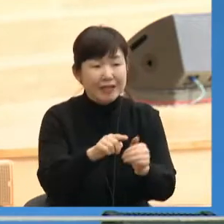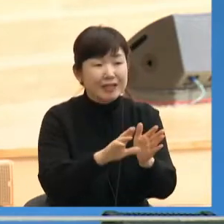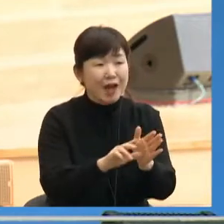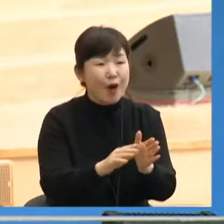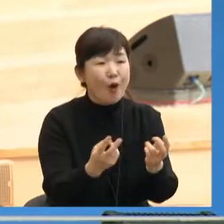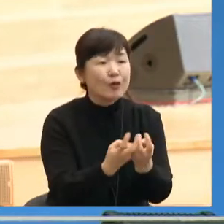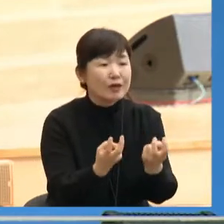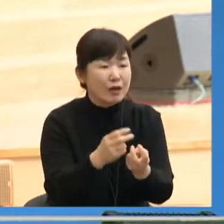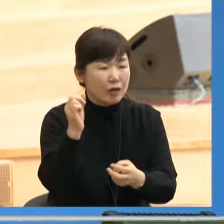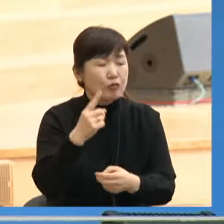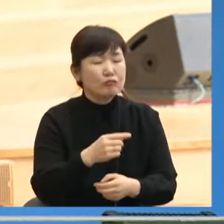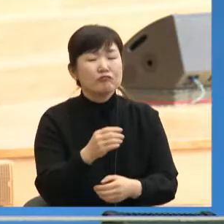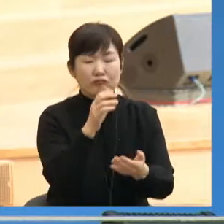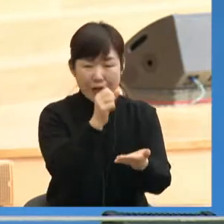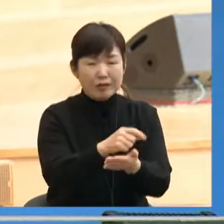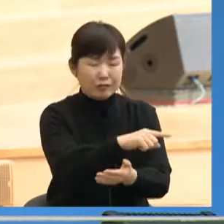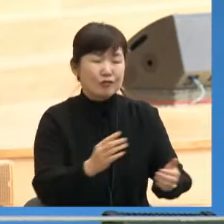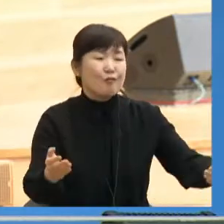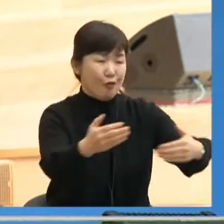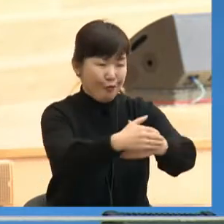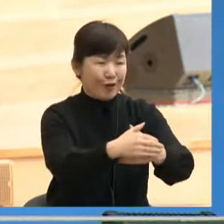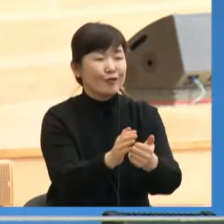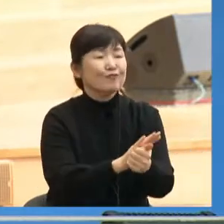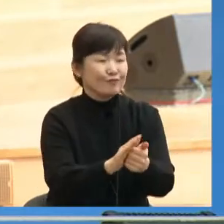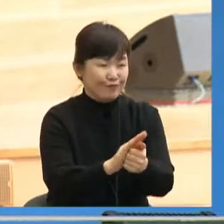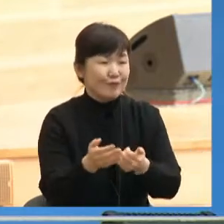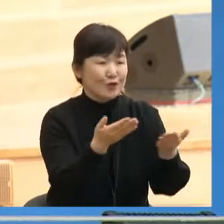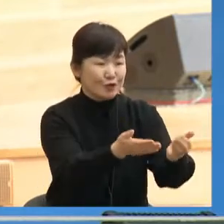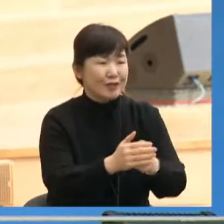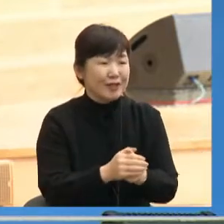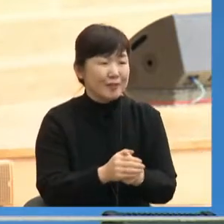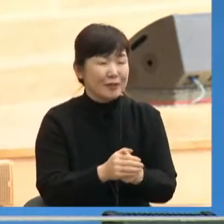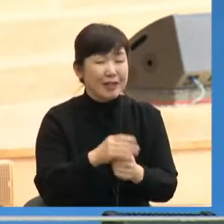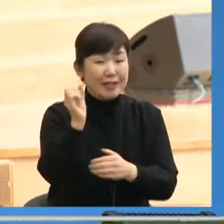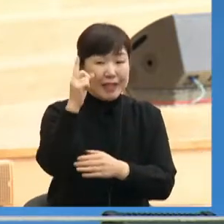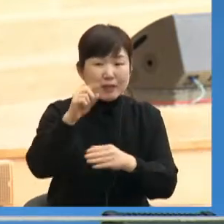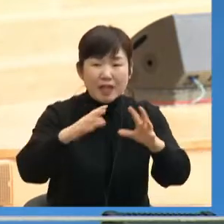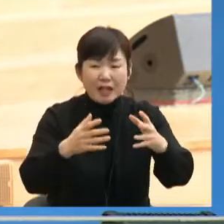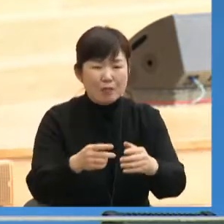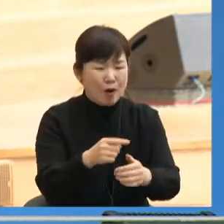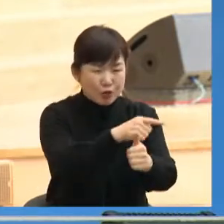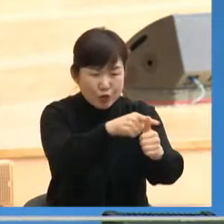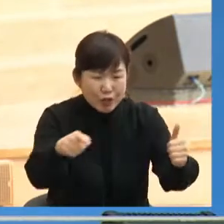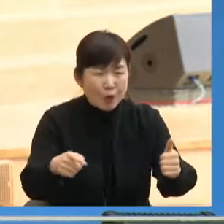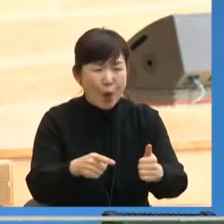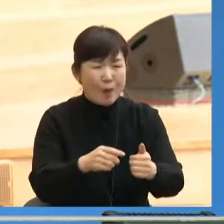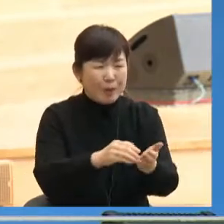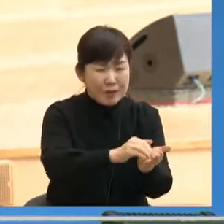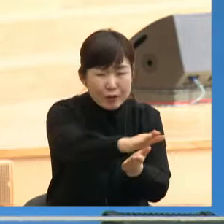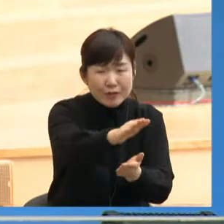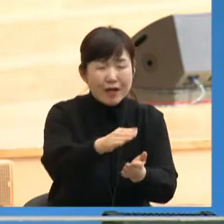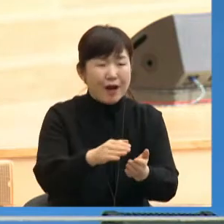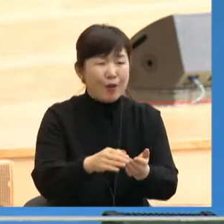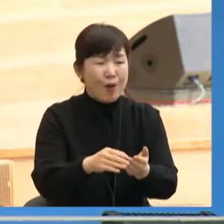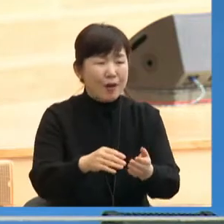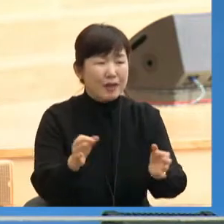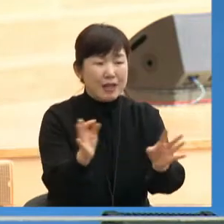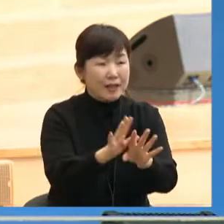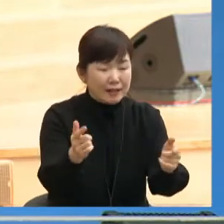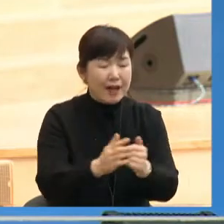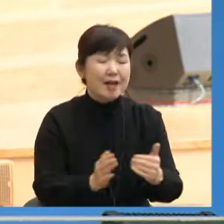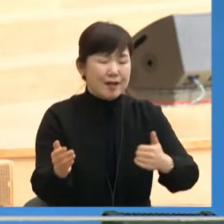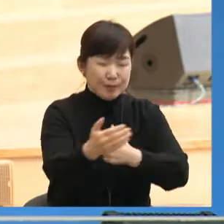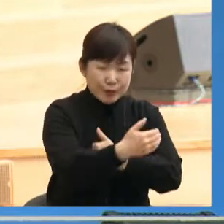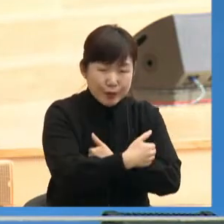다윗이 당연히 그들을 포용하고 받아줍니다. 다윗의 나라는 죽이고 숙청하고 제거하는 방법이 아니라 품고